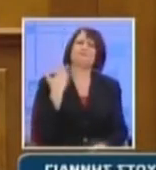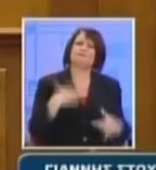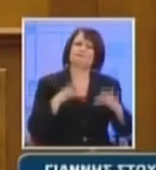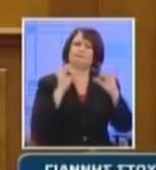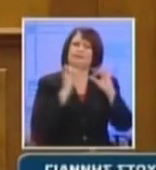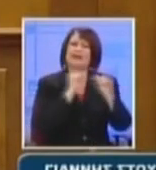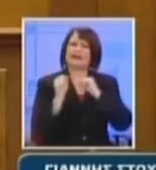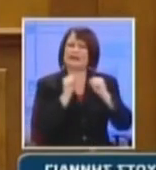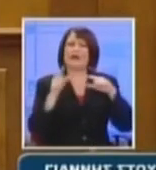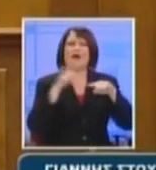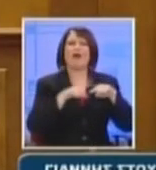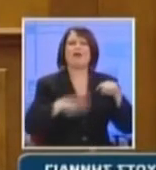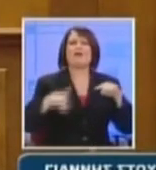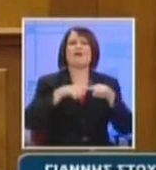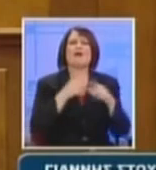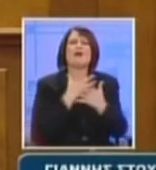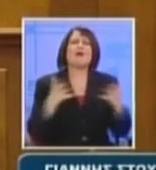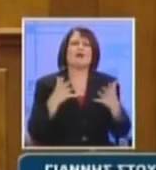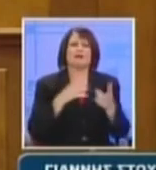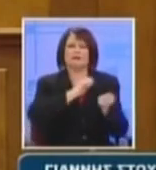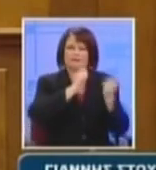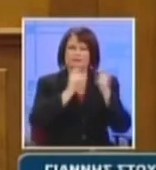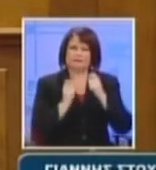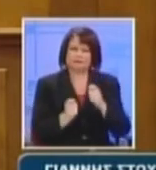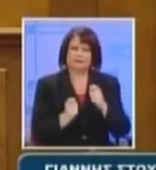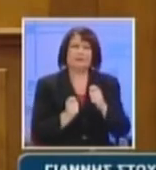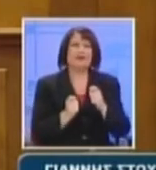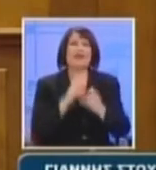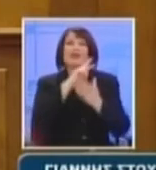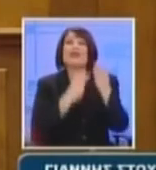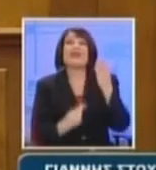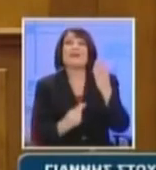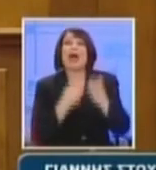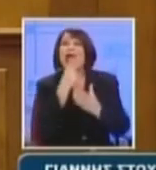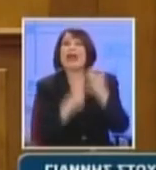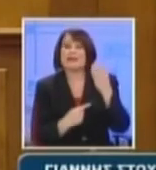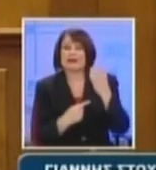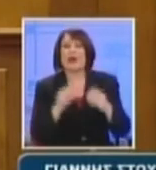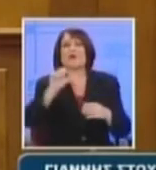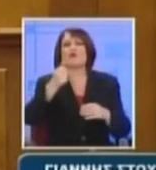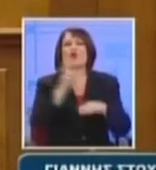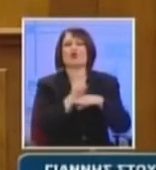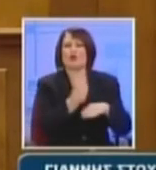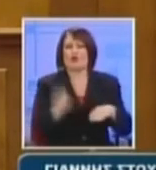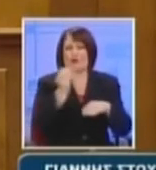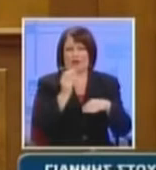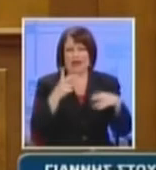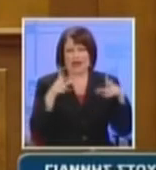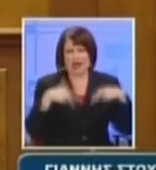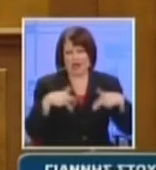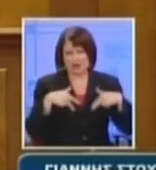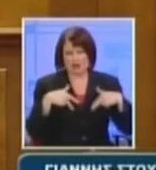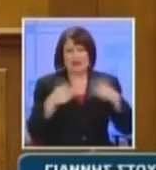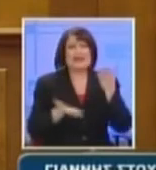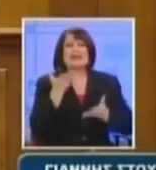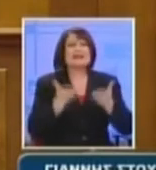κρίση, η Ελλάδα έχει κάνει τεράστια προσαρμογή στα λεγόμενα δίδυμα ελλείμματα. Αναφέρομαι στο πρωτογενές έλλειμμα του κράτους και στο έλλειμμα του